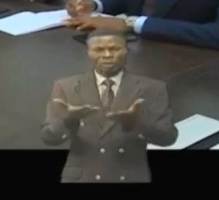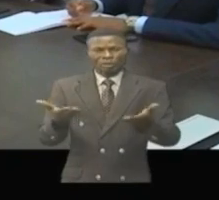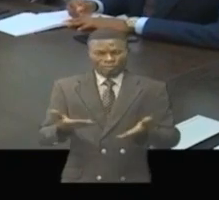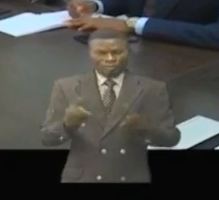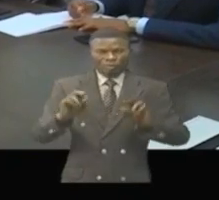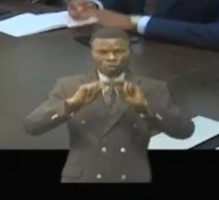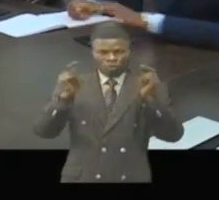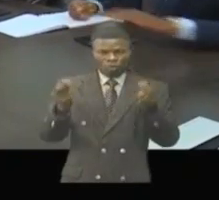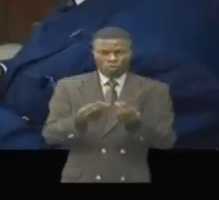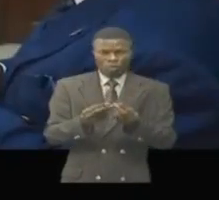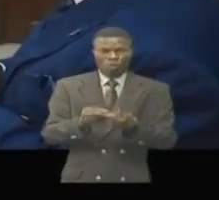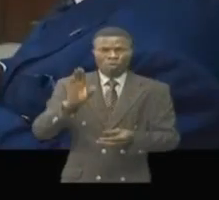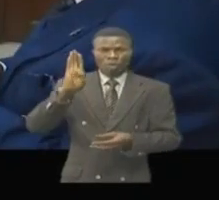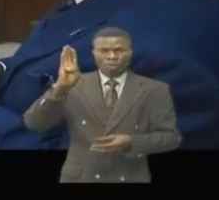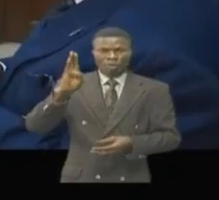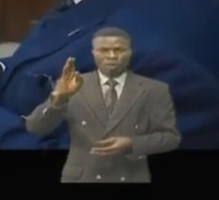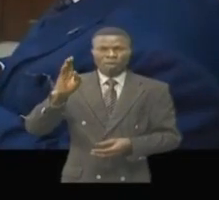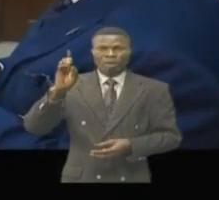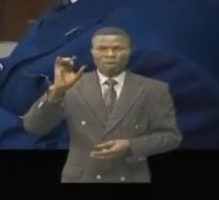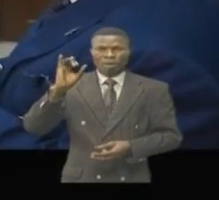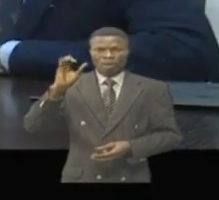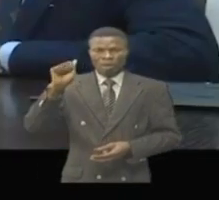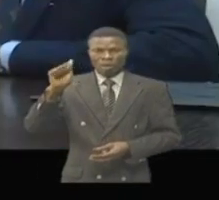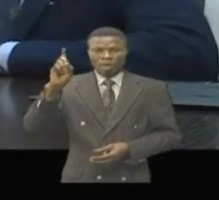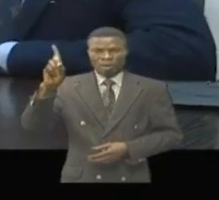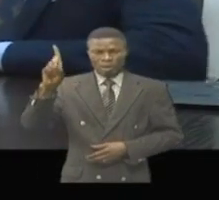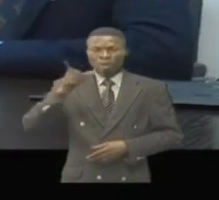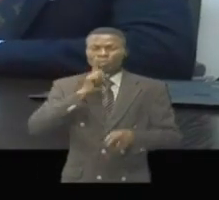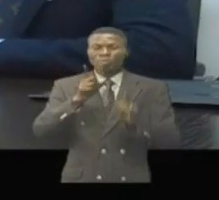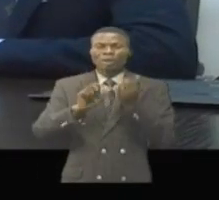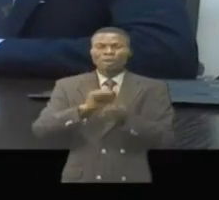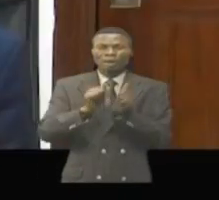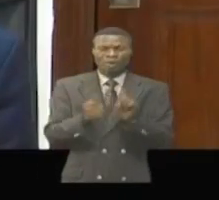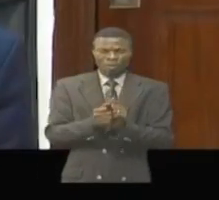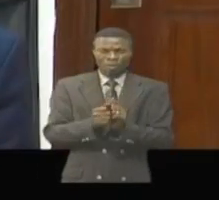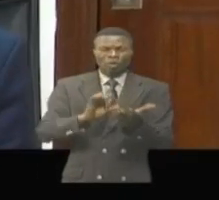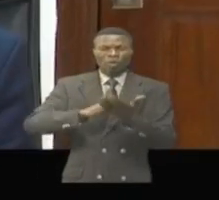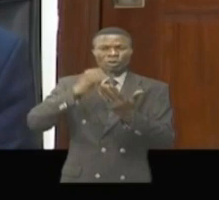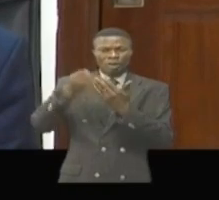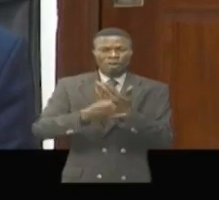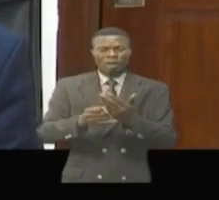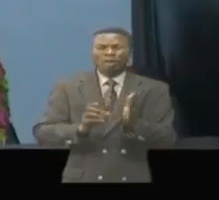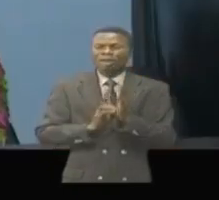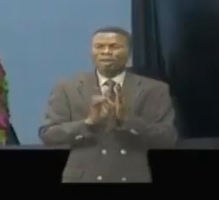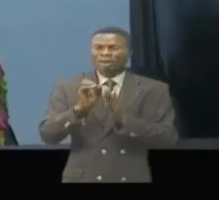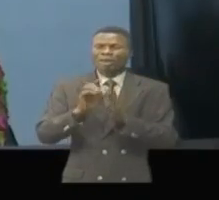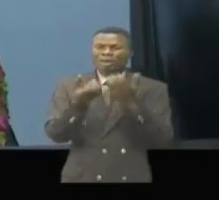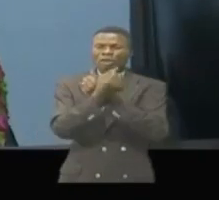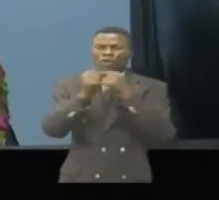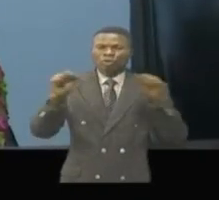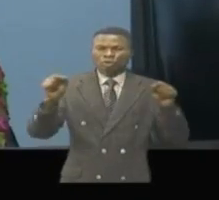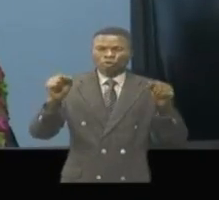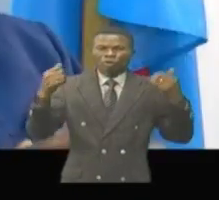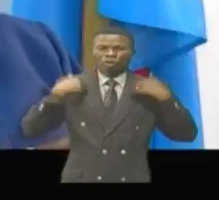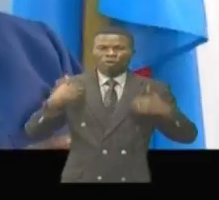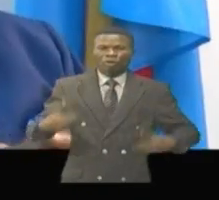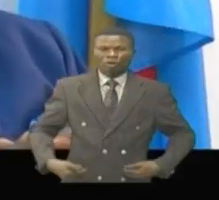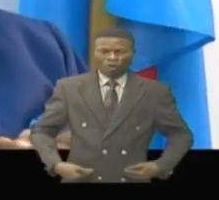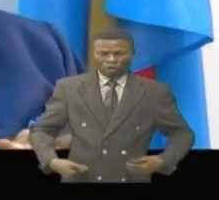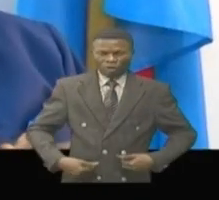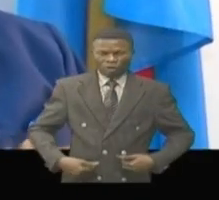de la Banque africaine de développement, l'entretien tourné autour du projet Pabea Cobalt qui vise à sortir des jeunes impliqués dans la